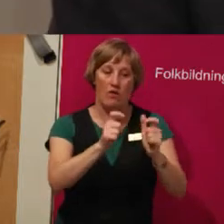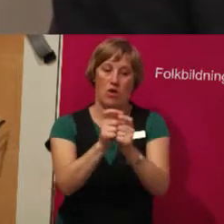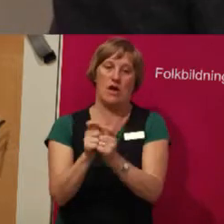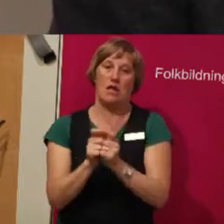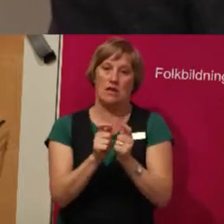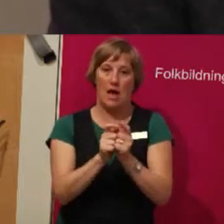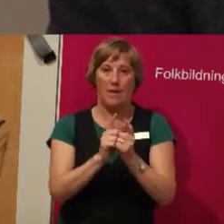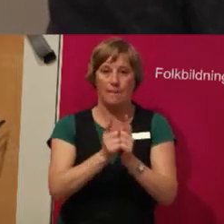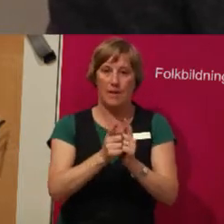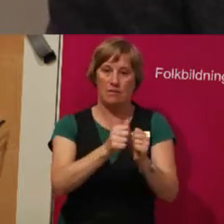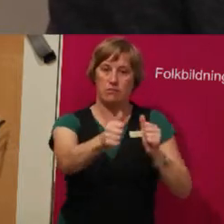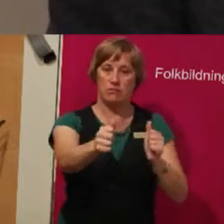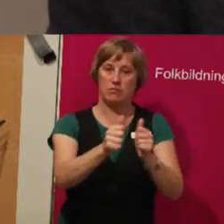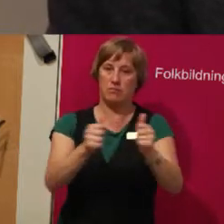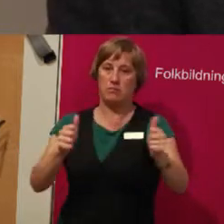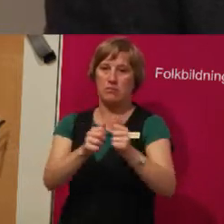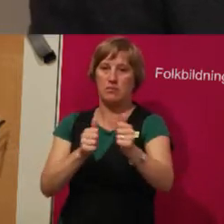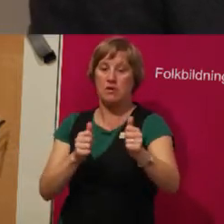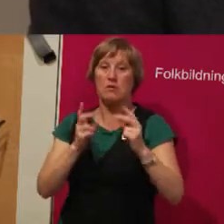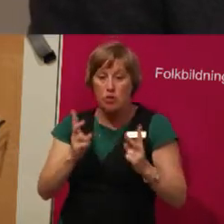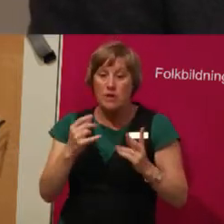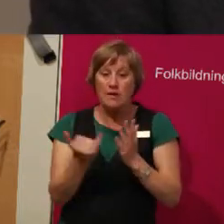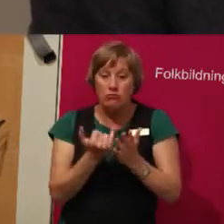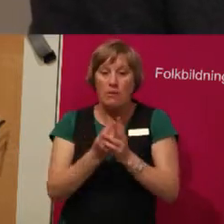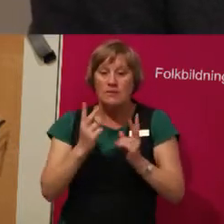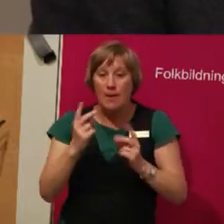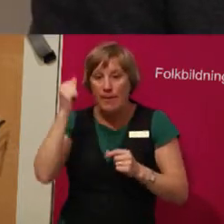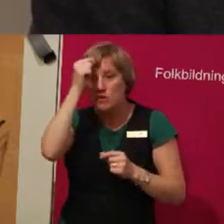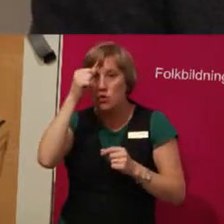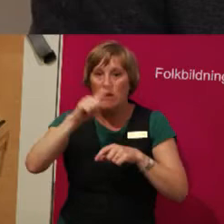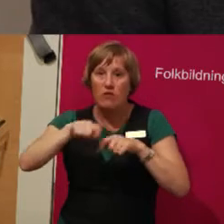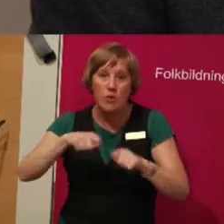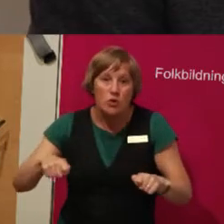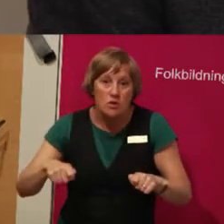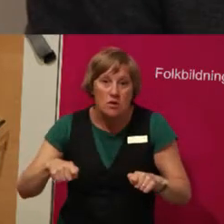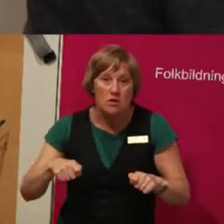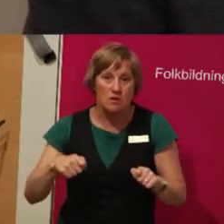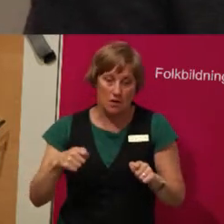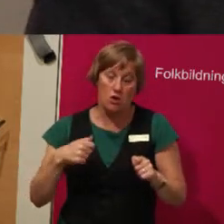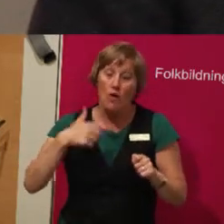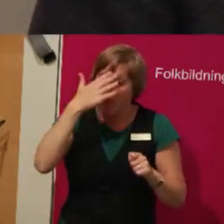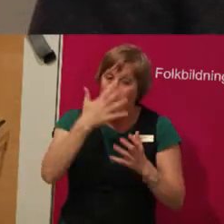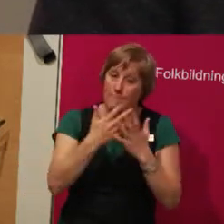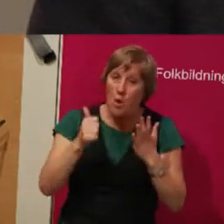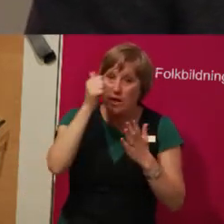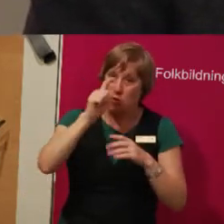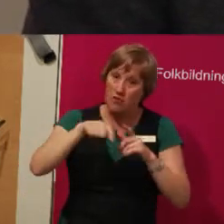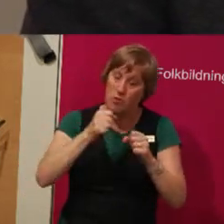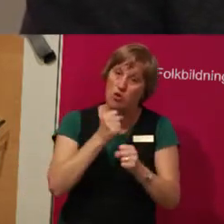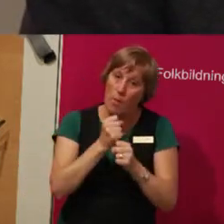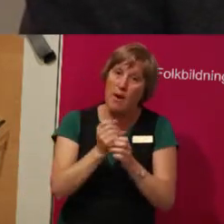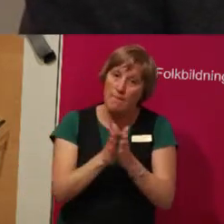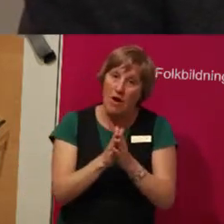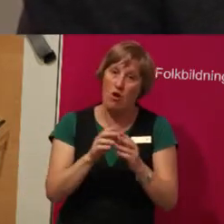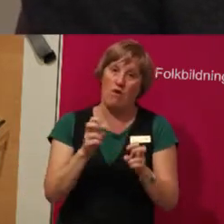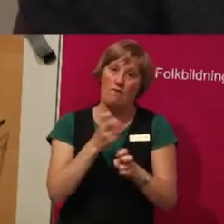en smula isolerade från varandra även inom samma studieförbund. Många studieförbund arbetar med detta allihop, tror jag. Men det är ändå